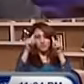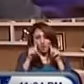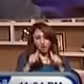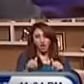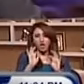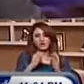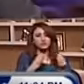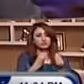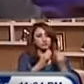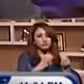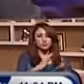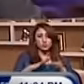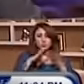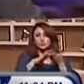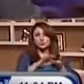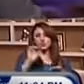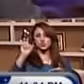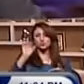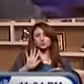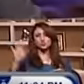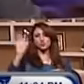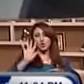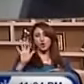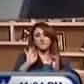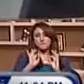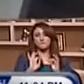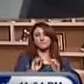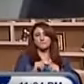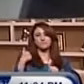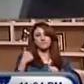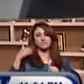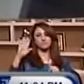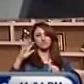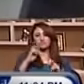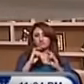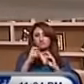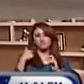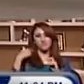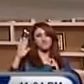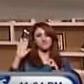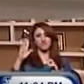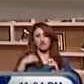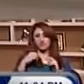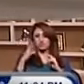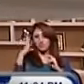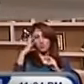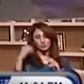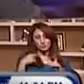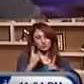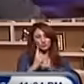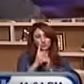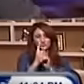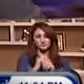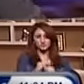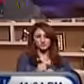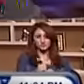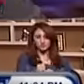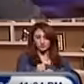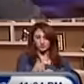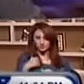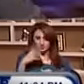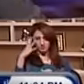عايزه. بس انا فخور بيك بجد، فخور بيك وسعيد بيك. ولما